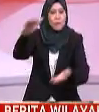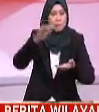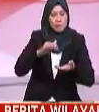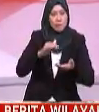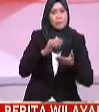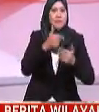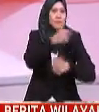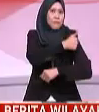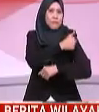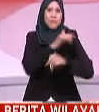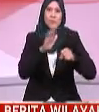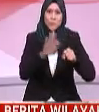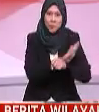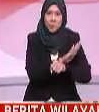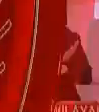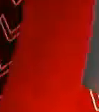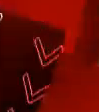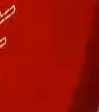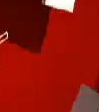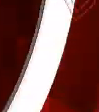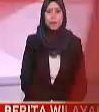mencukupi.